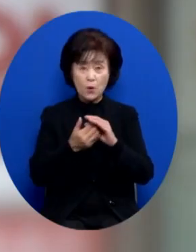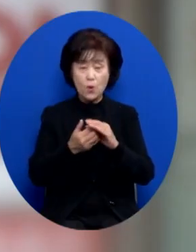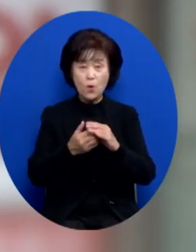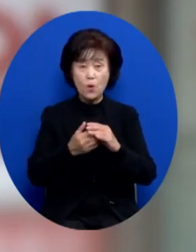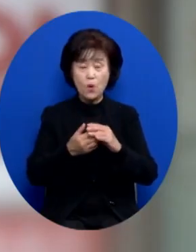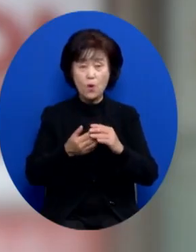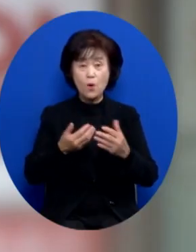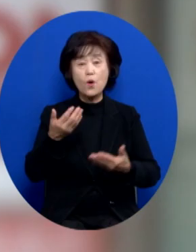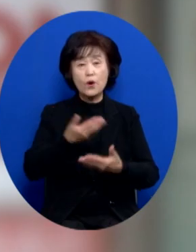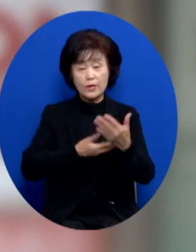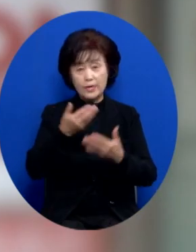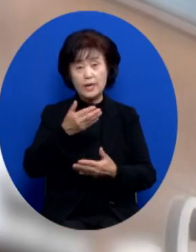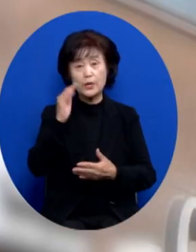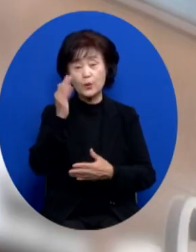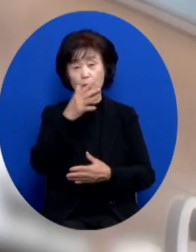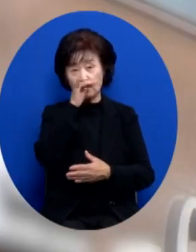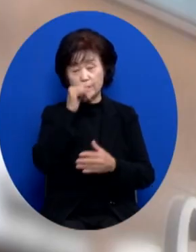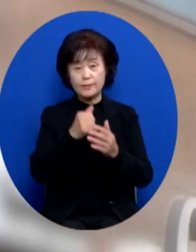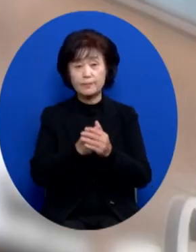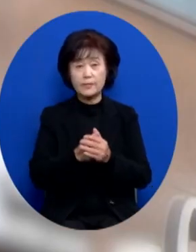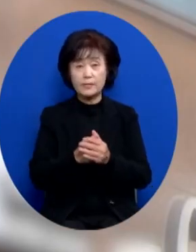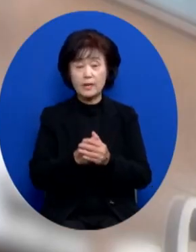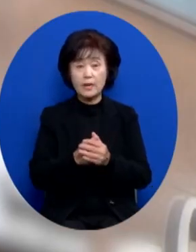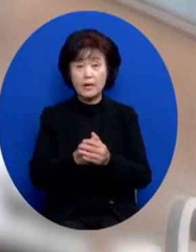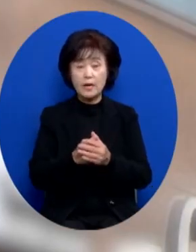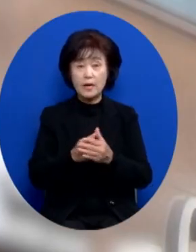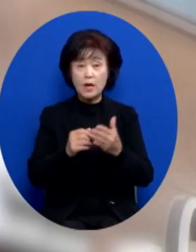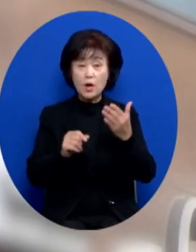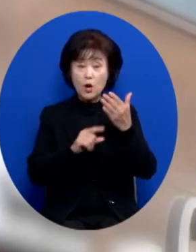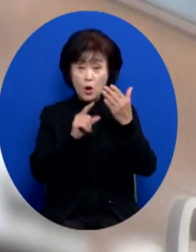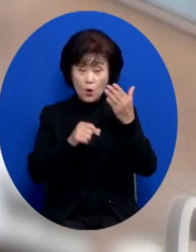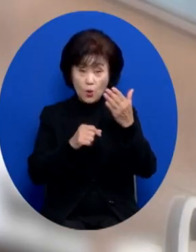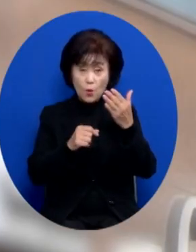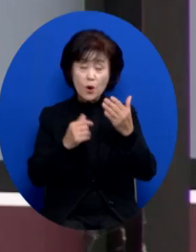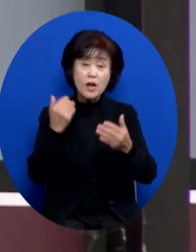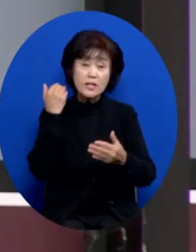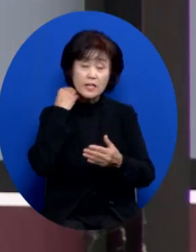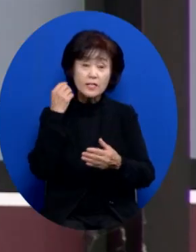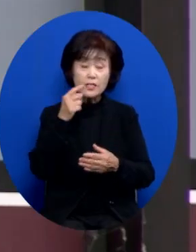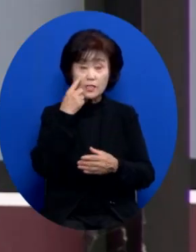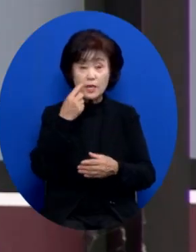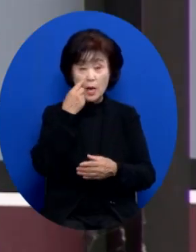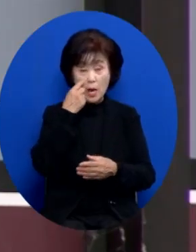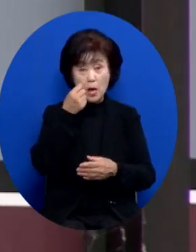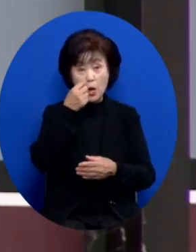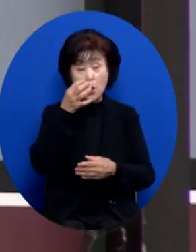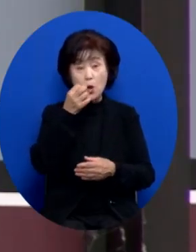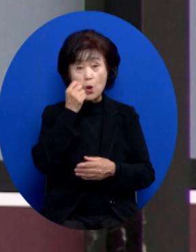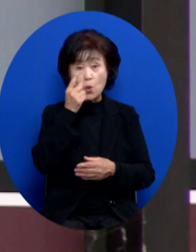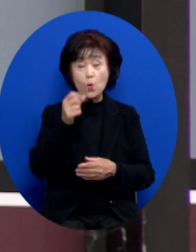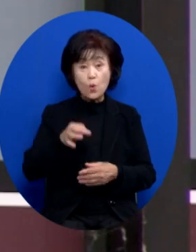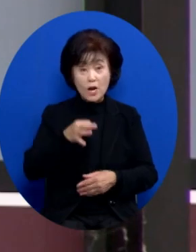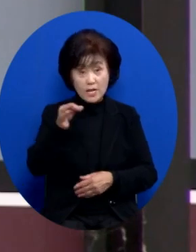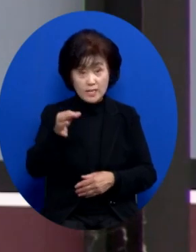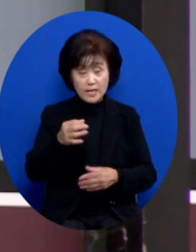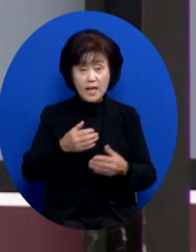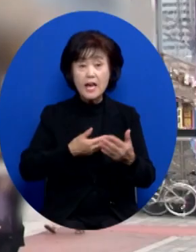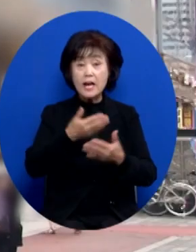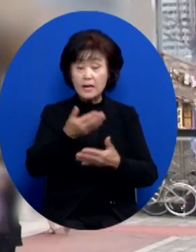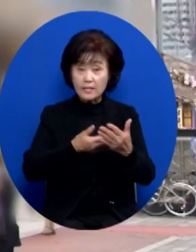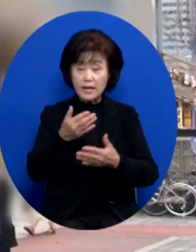서울 부동산 정보광장에 따르면 지난달 서울 아파트 전월세 거래량 약 14,000건 가운데 전세